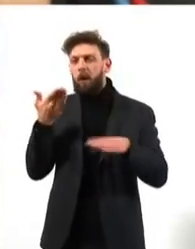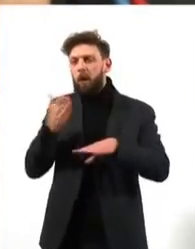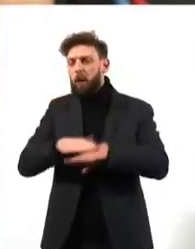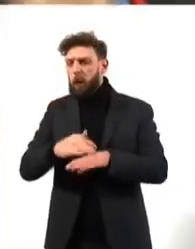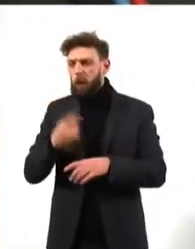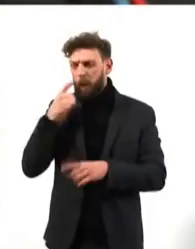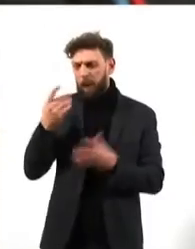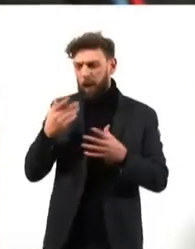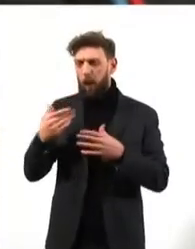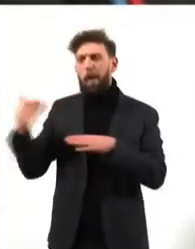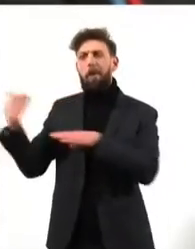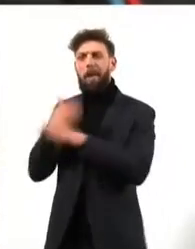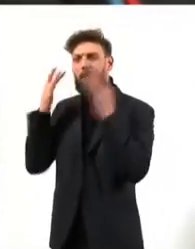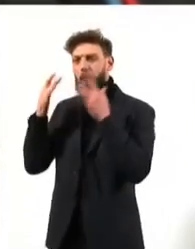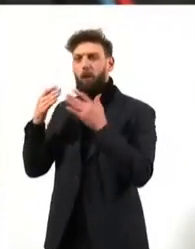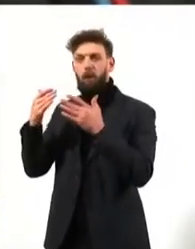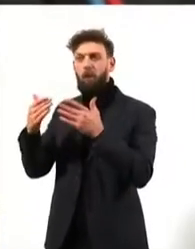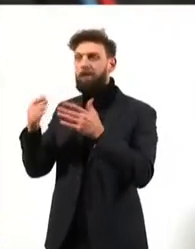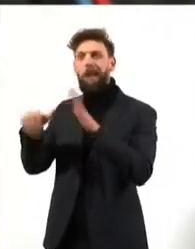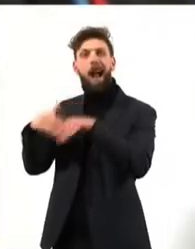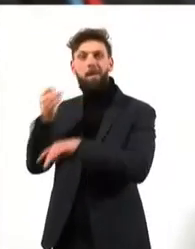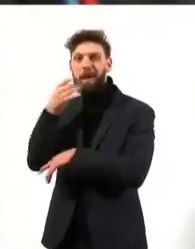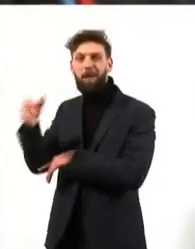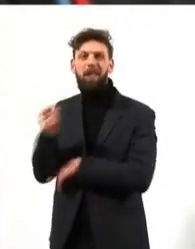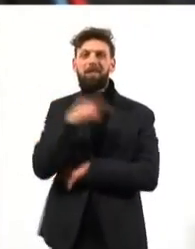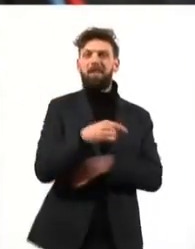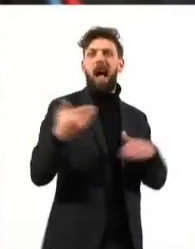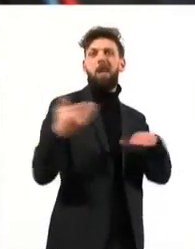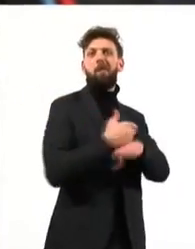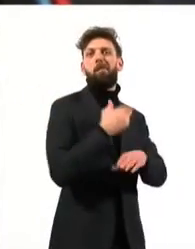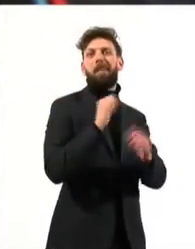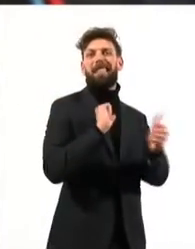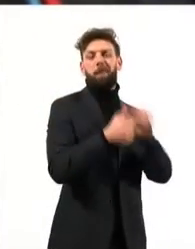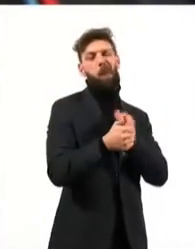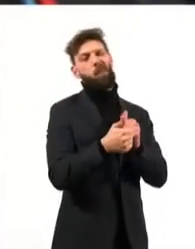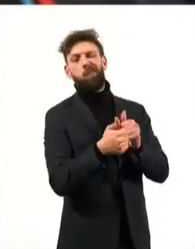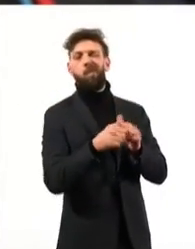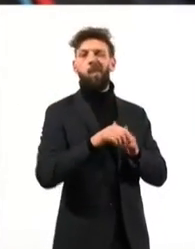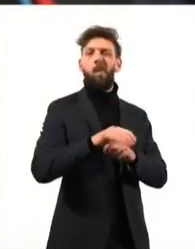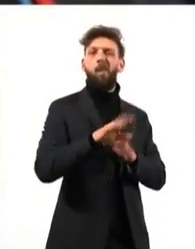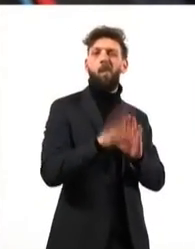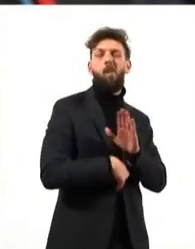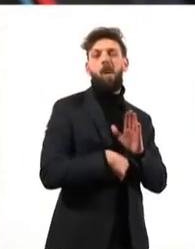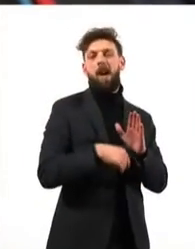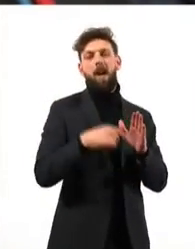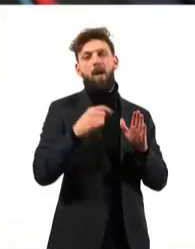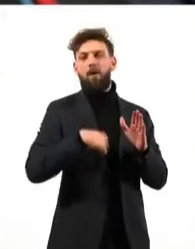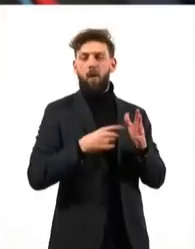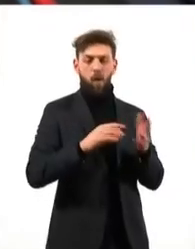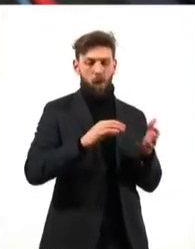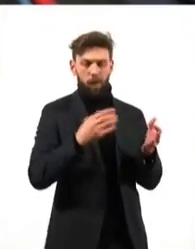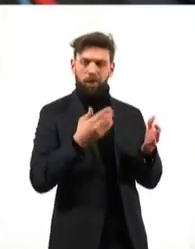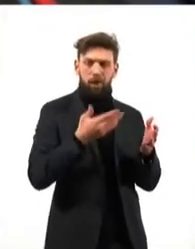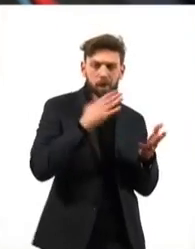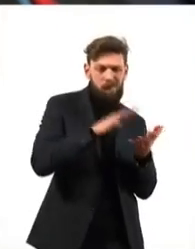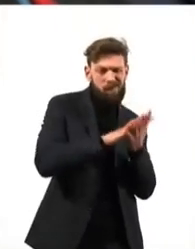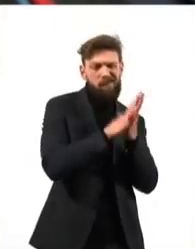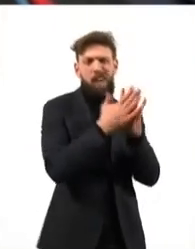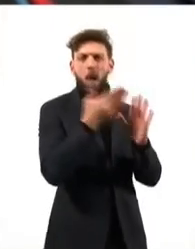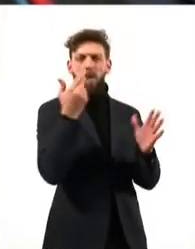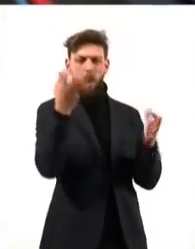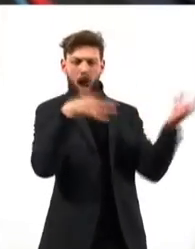Donc il va falloir qu'on améliore ce dispositif et je pense qu'on est très preneurs. Moi, je suis très intéressé par vos